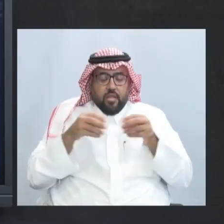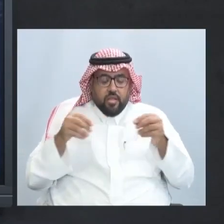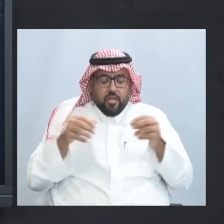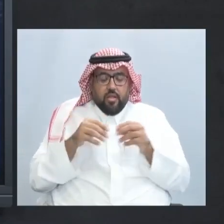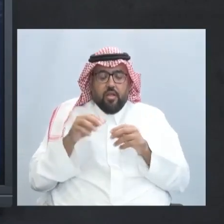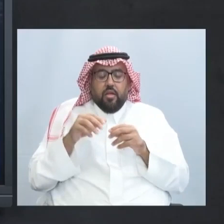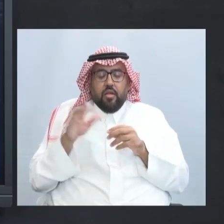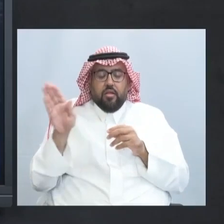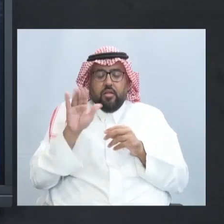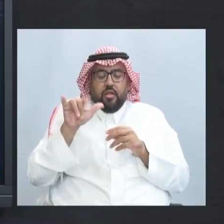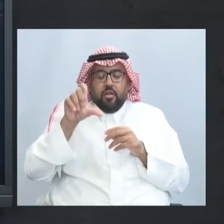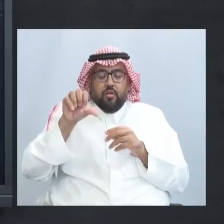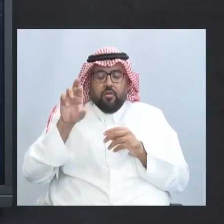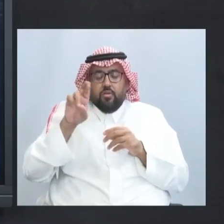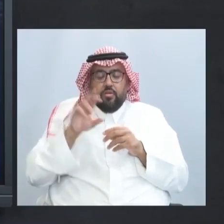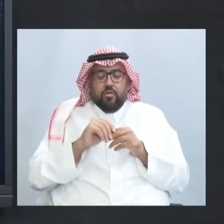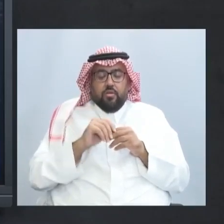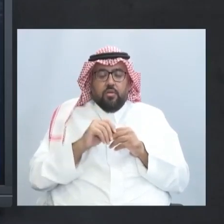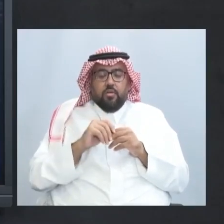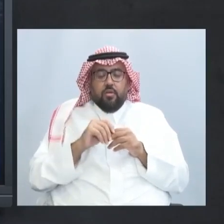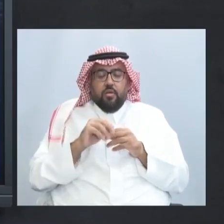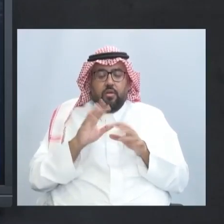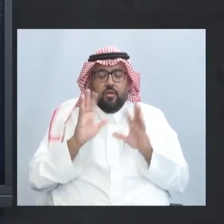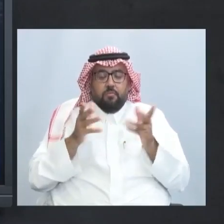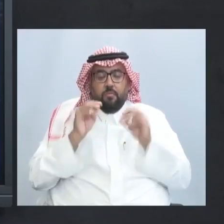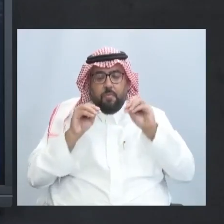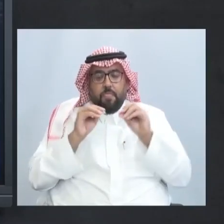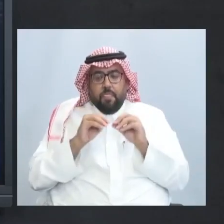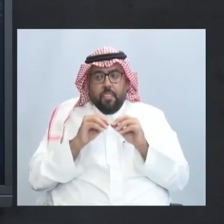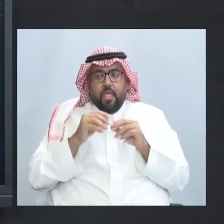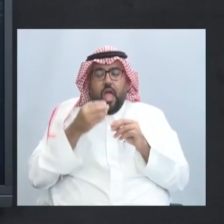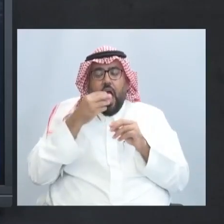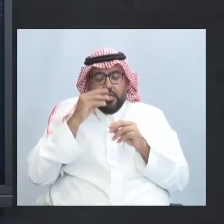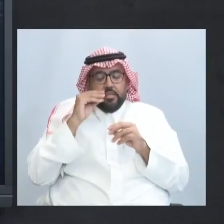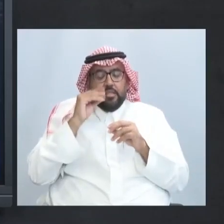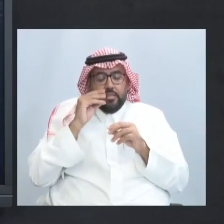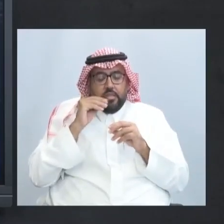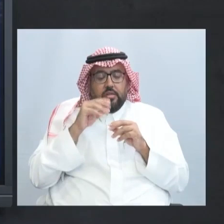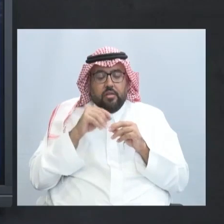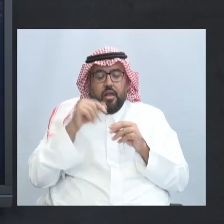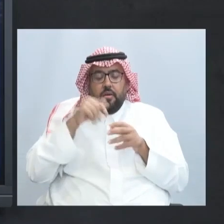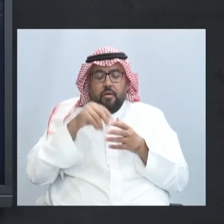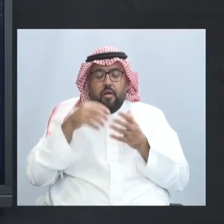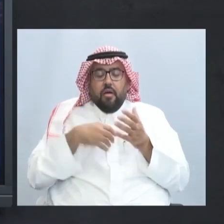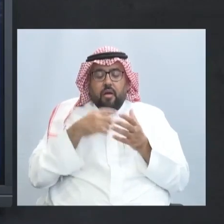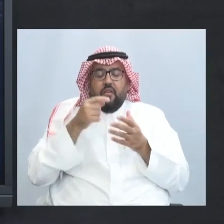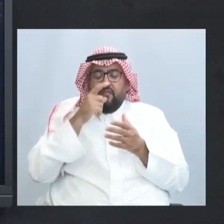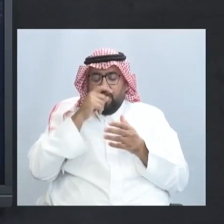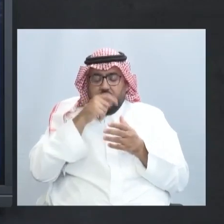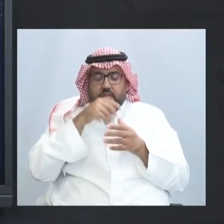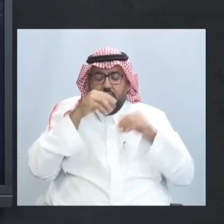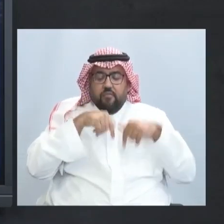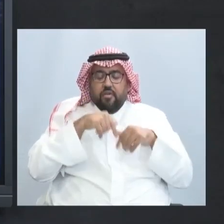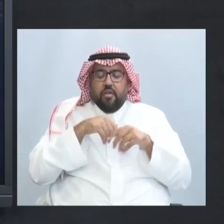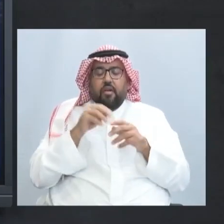السليلوز بافراز ه الانزيم الهاضم للسليلوز في المعي الاعور بينما في المجترات كانت البكتيريا توجد في المعده وتفرز الانزيم